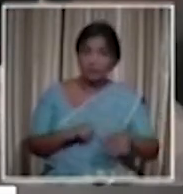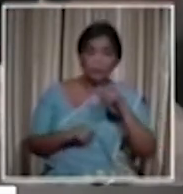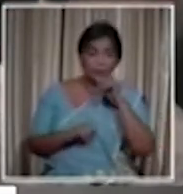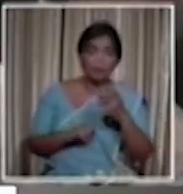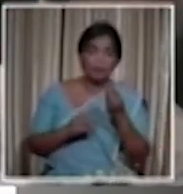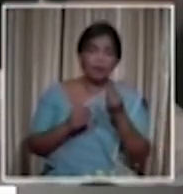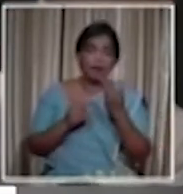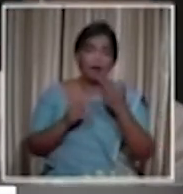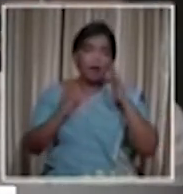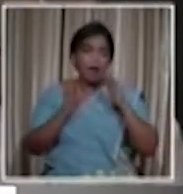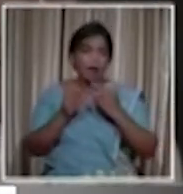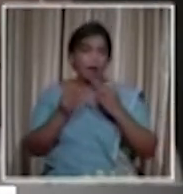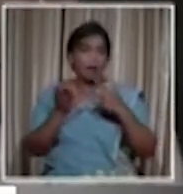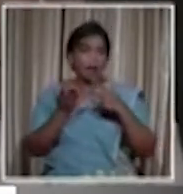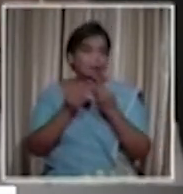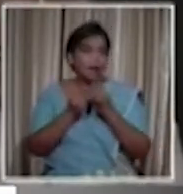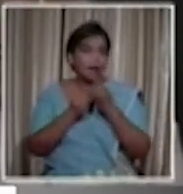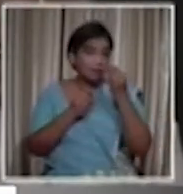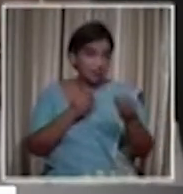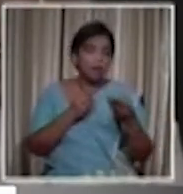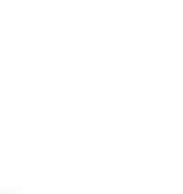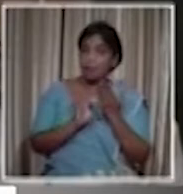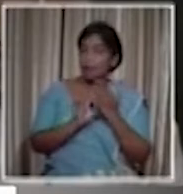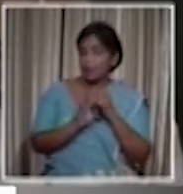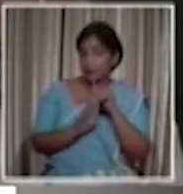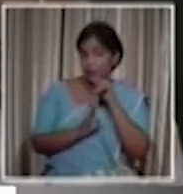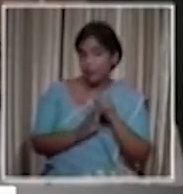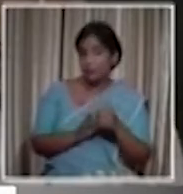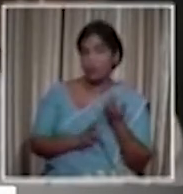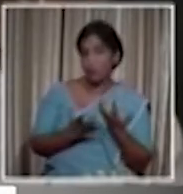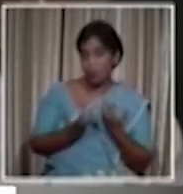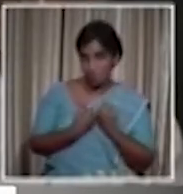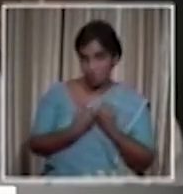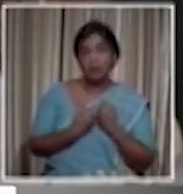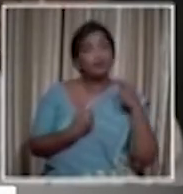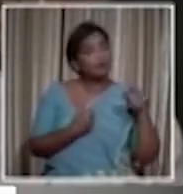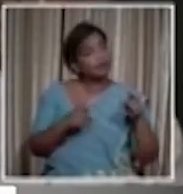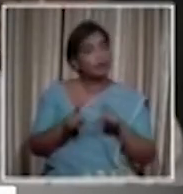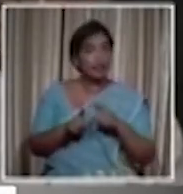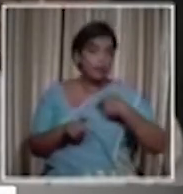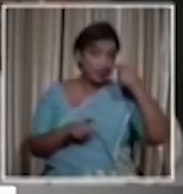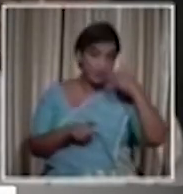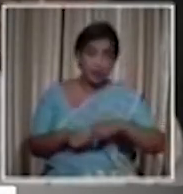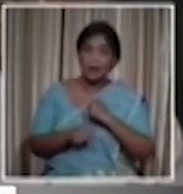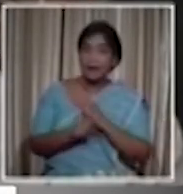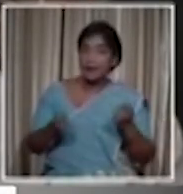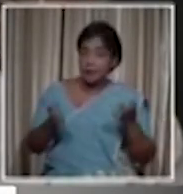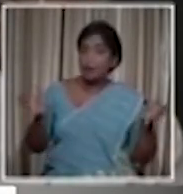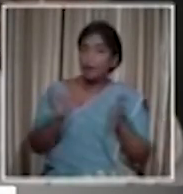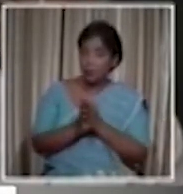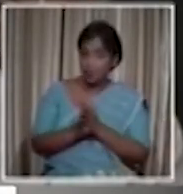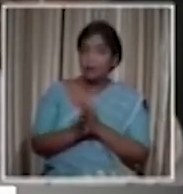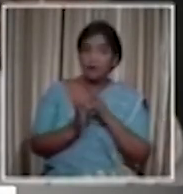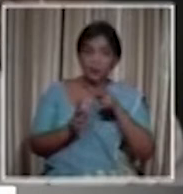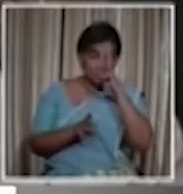ක්‍රමයක් හඳුන්වා දීමේ අදහස අපට මුළුමනින්ම බැහැර කරන්නට බැහැ ඒ වගේම ඉන්ධන හා ගෑස් සම්බන්ධයෙන් ඉතිරි